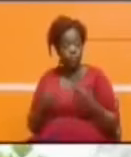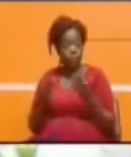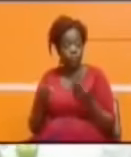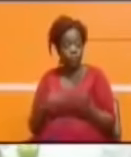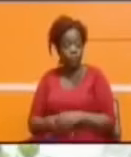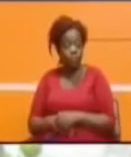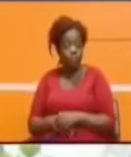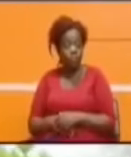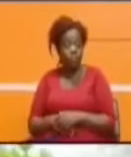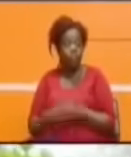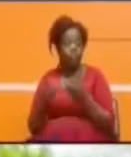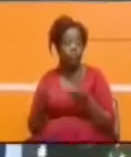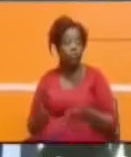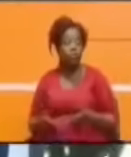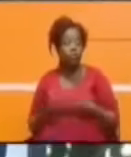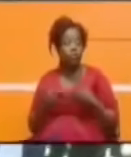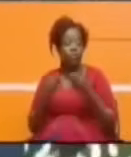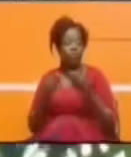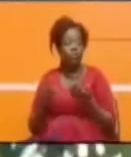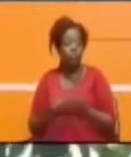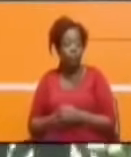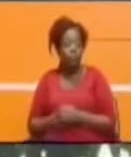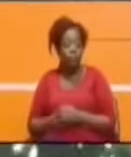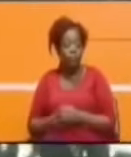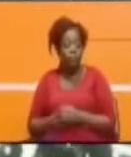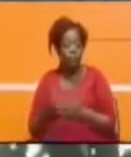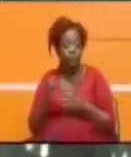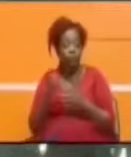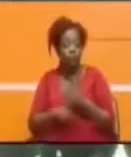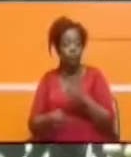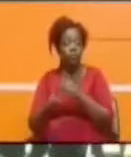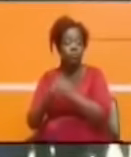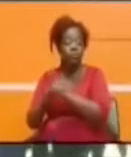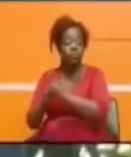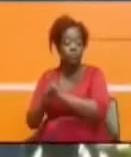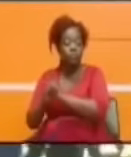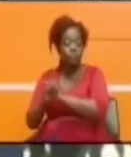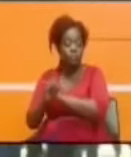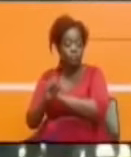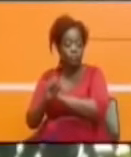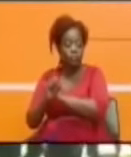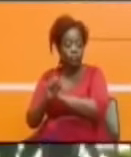is a sacrifice. Bwe bagamba nti to defend Uganda,